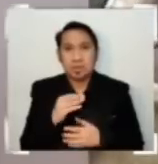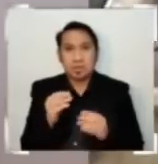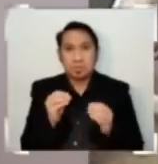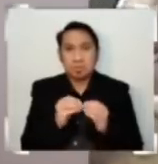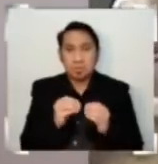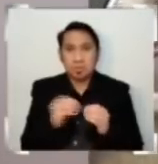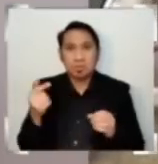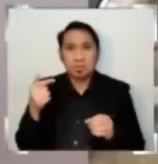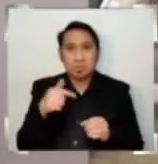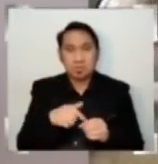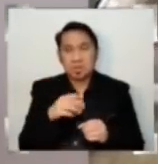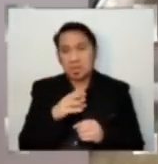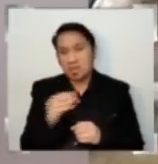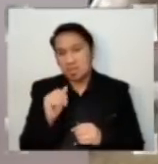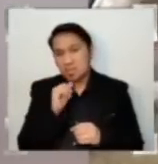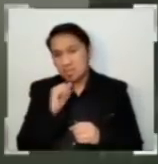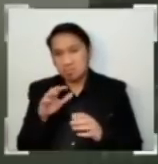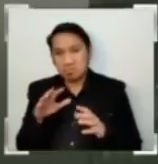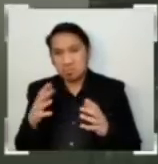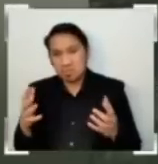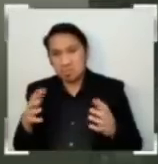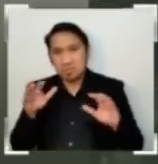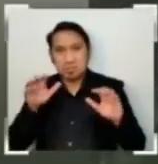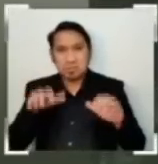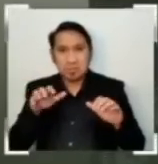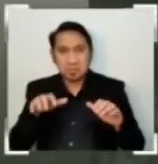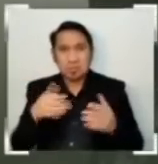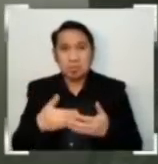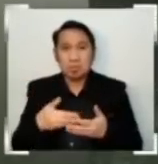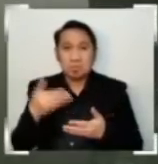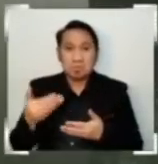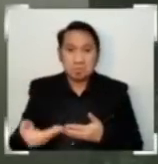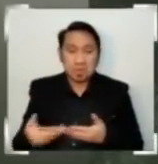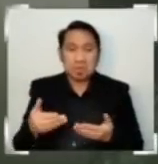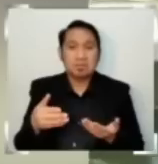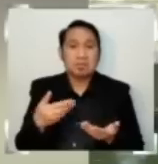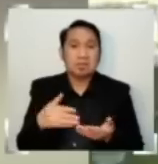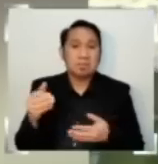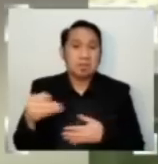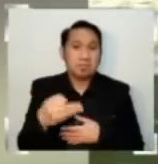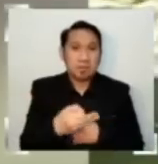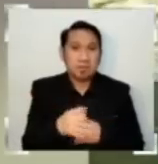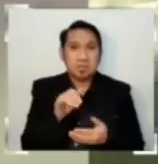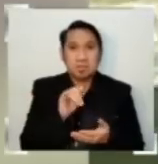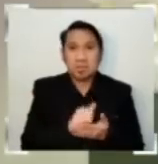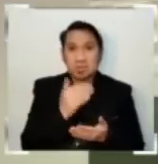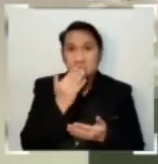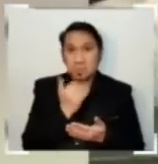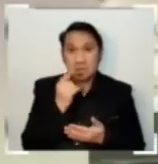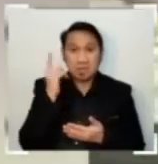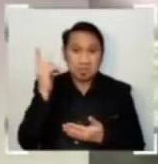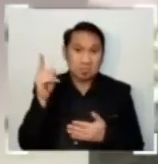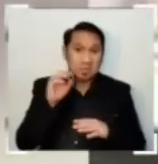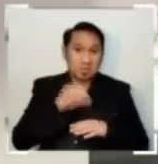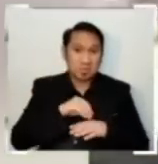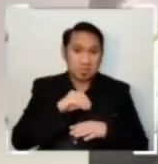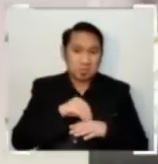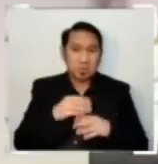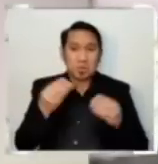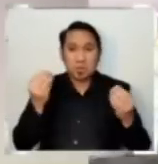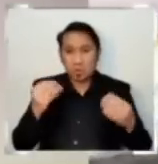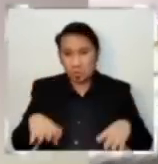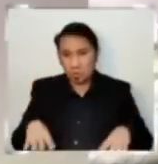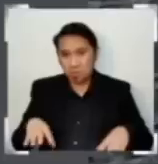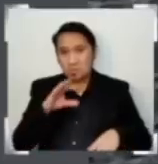Madalang na rin daw sa patak ng ulan ang bumibili ng isda. Kaya ang mga tindera, lugi. Kaya disidido ang LGU na magsampa